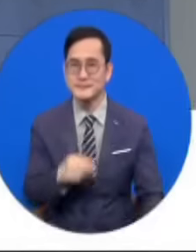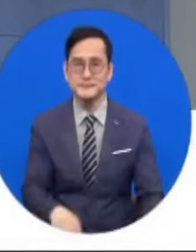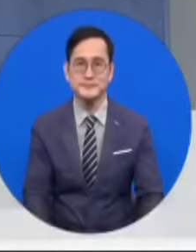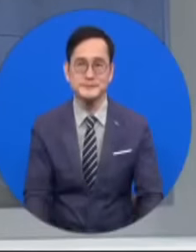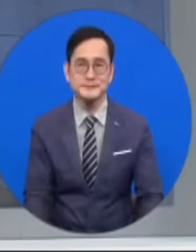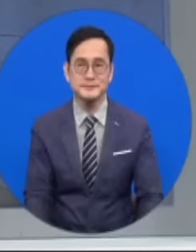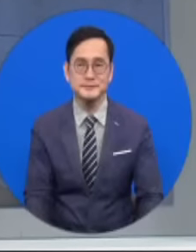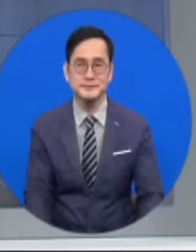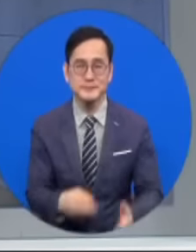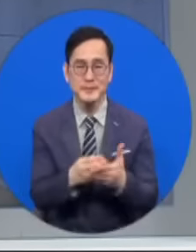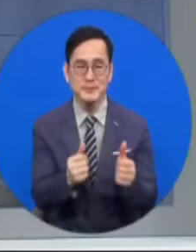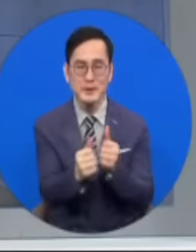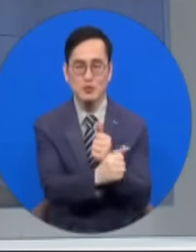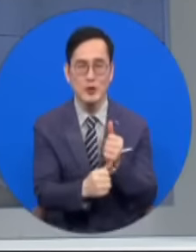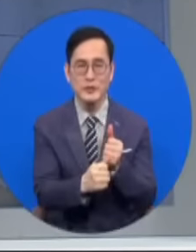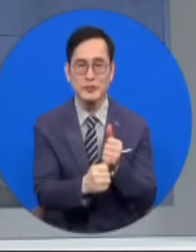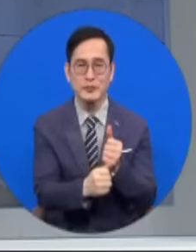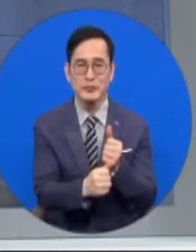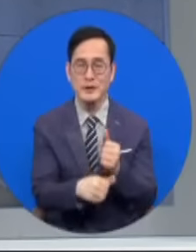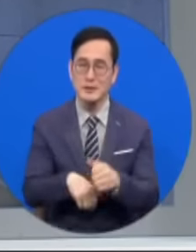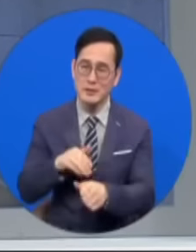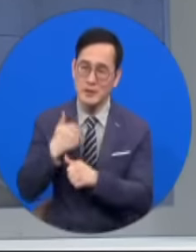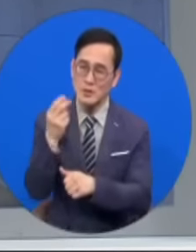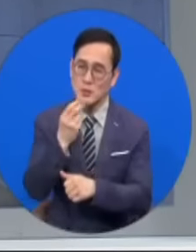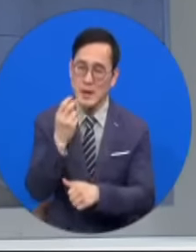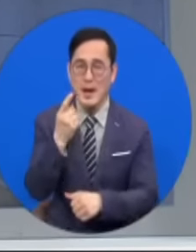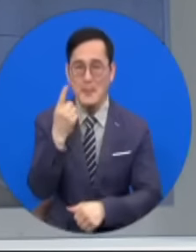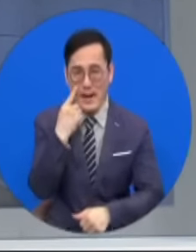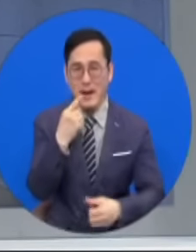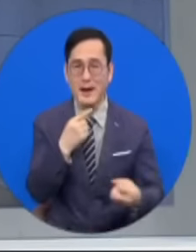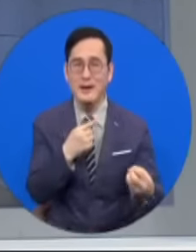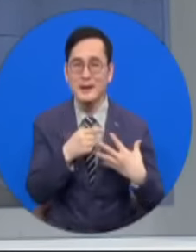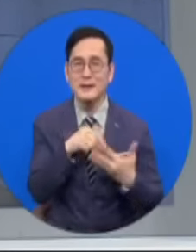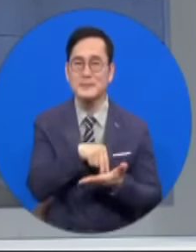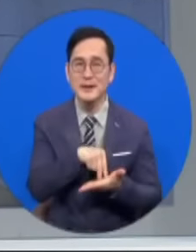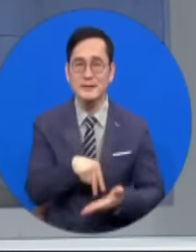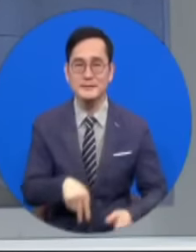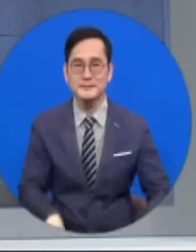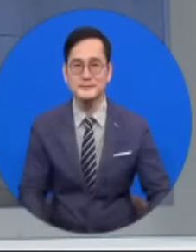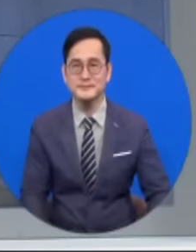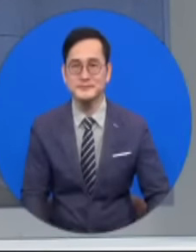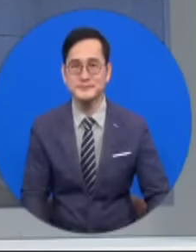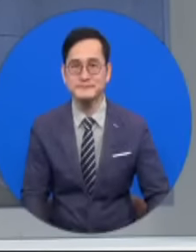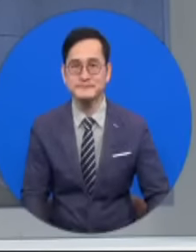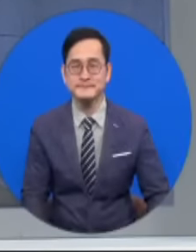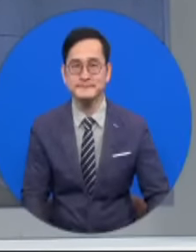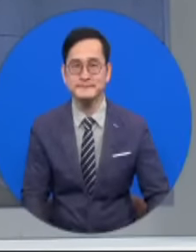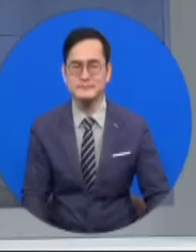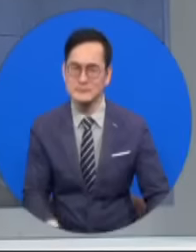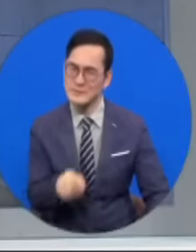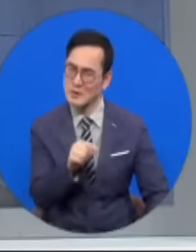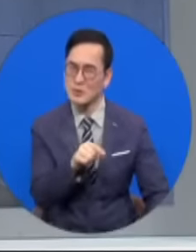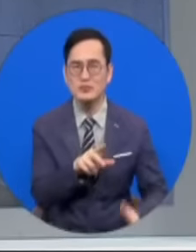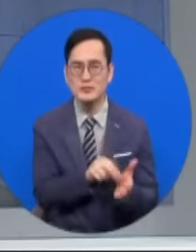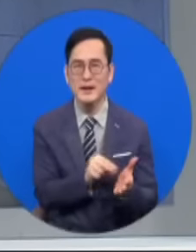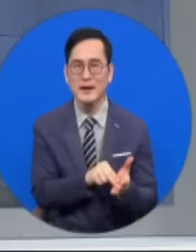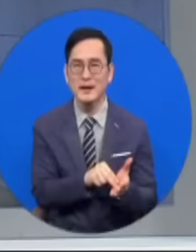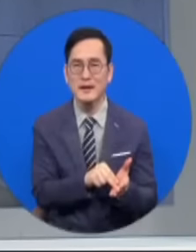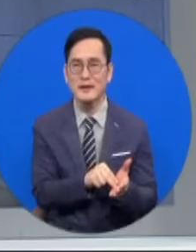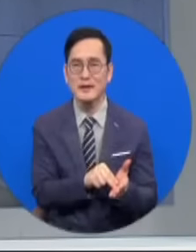일단 조사를 해 보자라는 취지다 반박도 민주당에서 나오고 있습니다만 그것 또한 논란입니다 그 법사 위에서